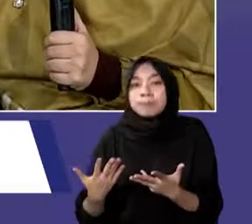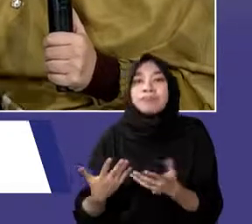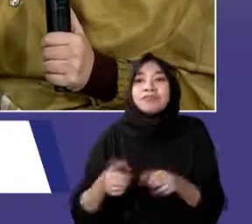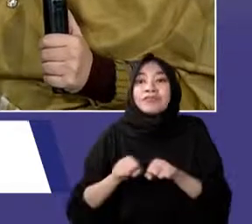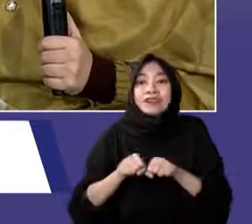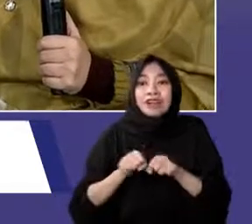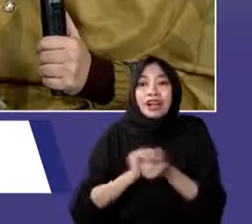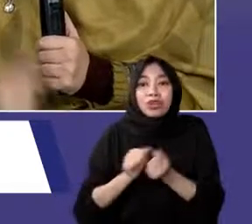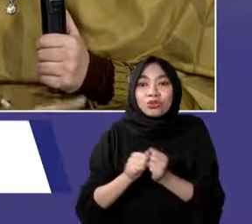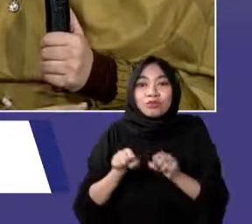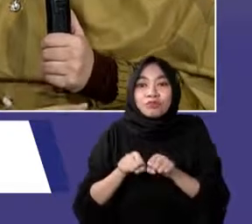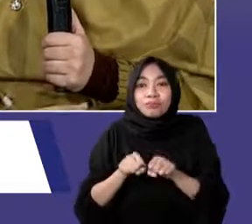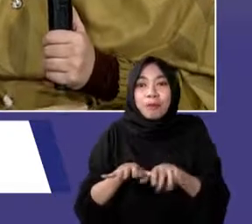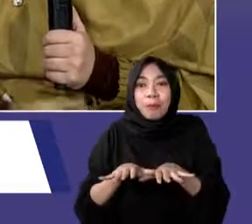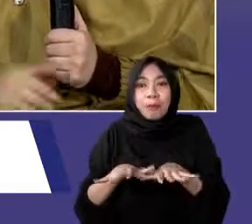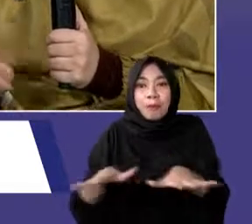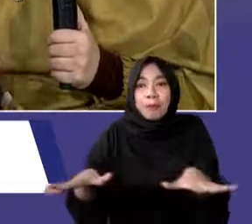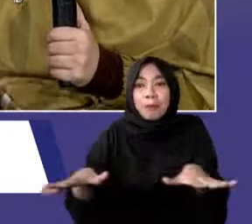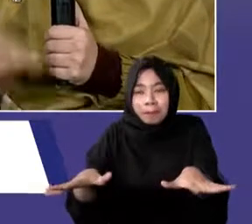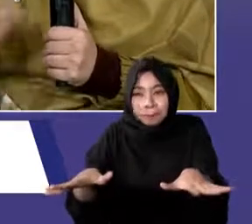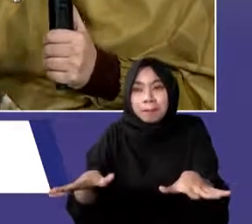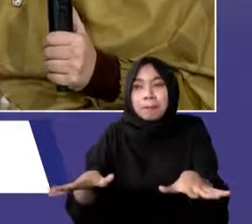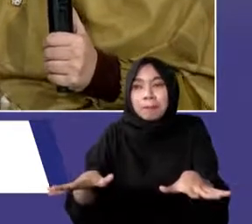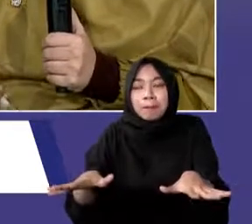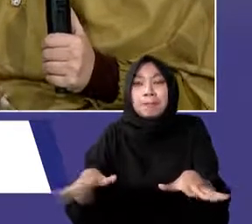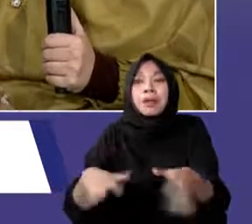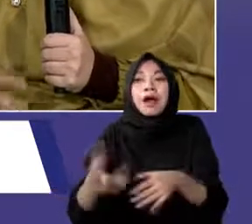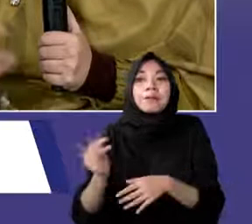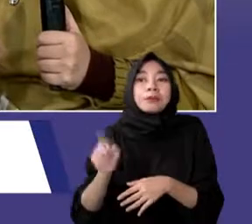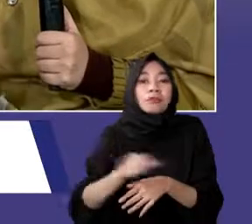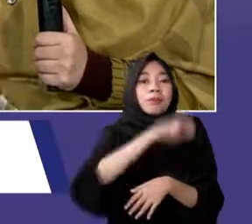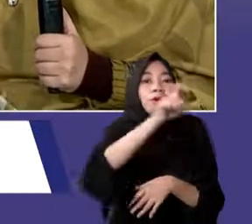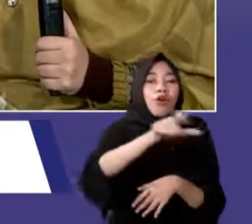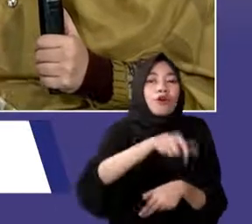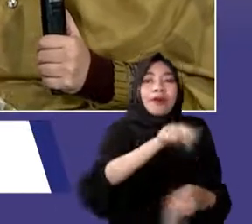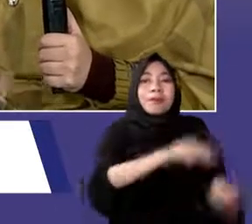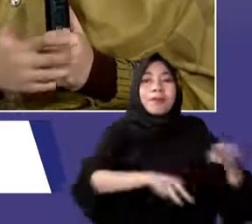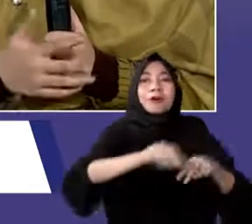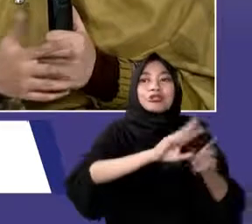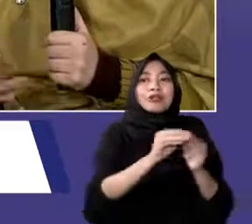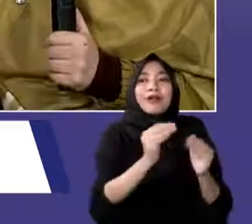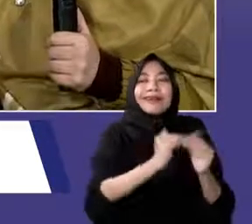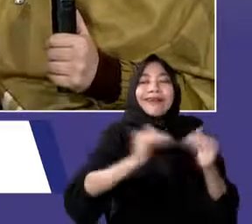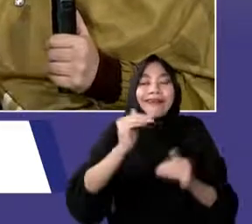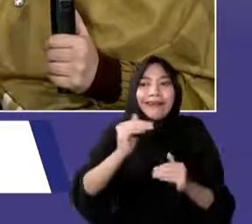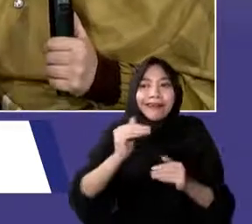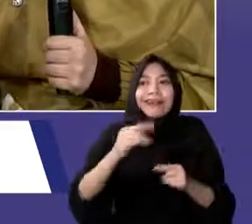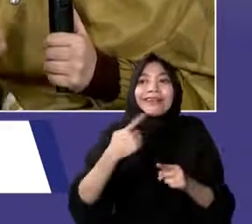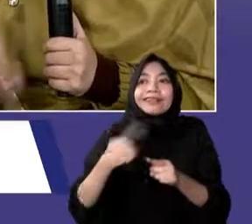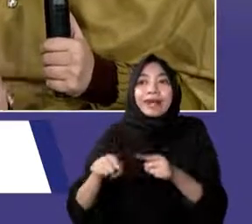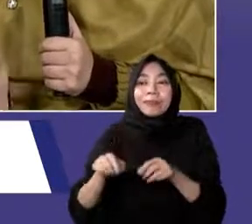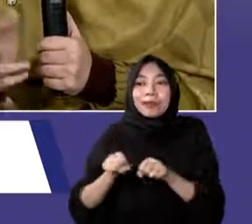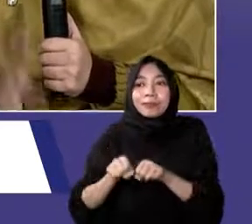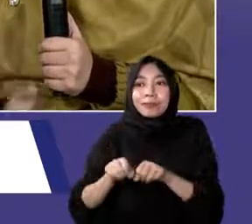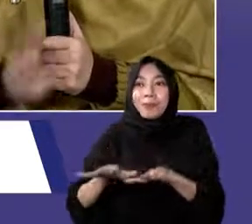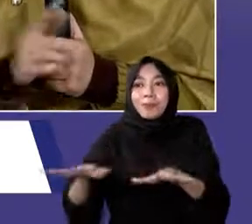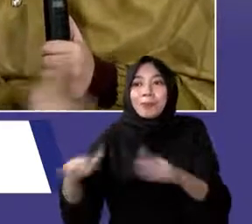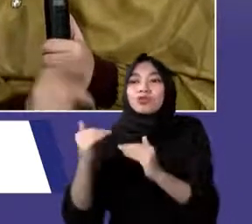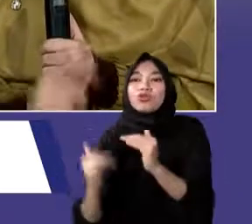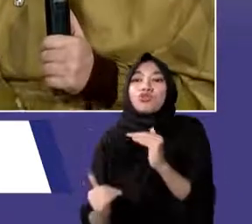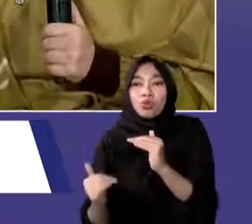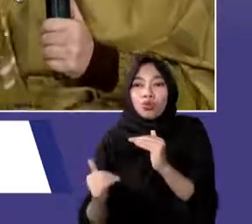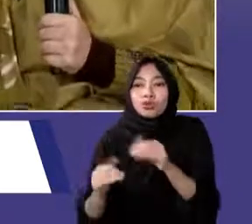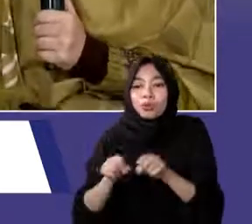jumlah positif mingguan pada pekan terakhir ini dipengaruhi oleh kenaikan jumlah pemeriksaan, sedangkan laju penularannya justru lebih